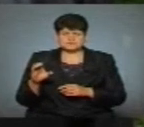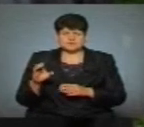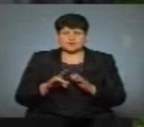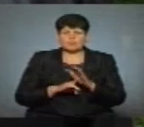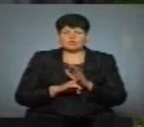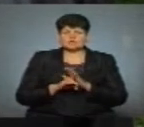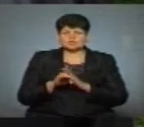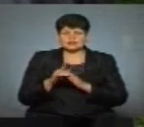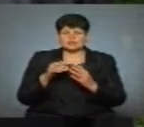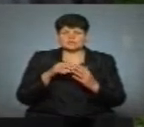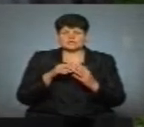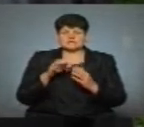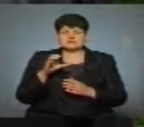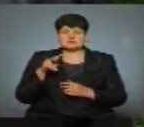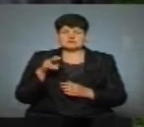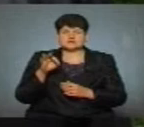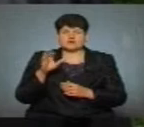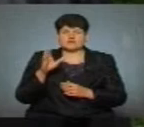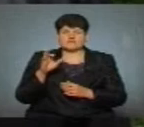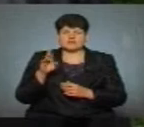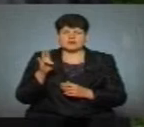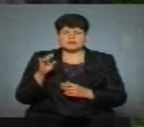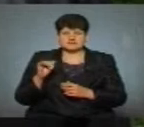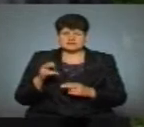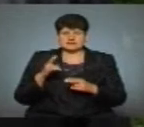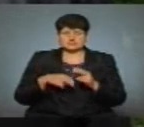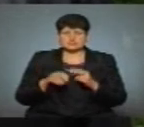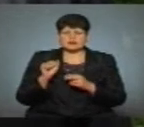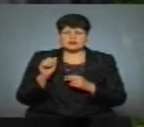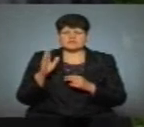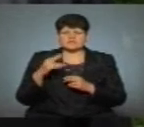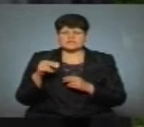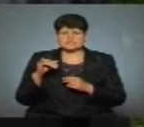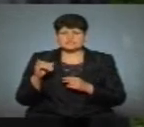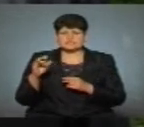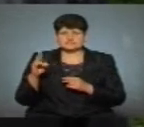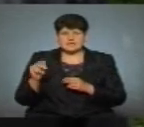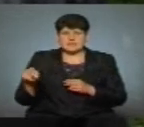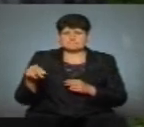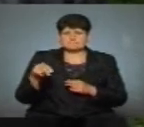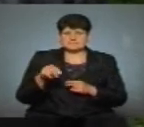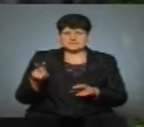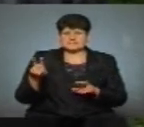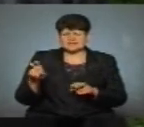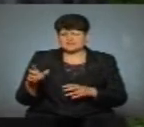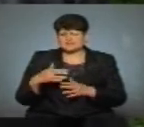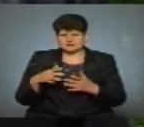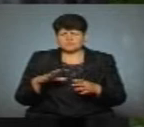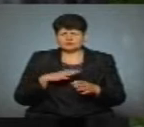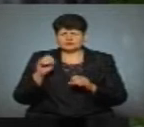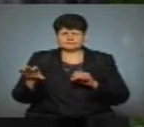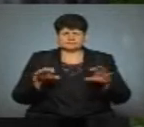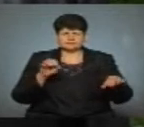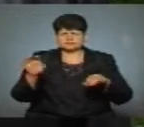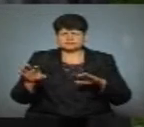Починали воювати від Слов'янська, кінчили в Авдіївці, в Мар'їнці, в Пісках. Так був батальйон розкиданий. Там рота, там